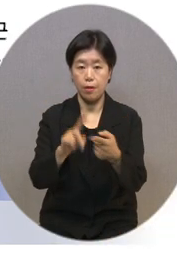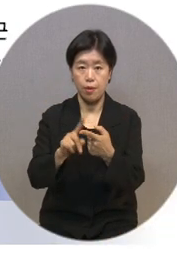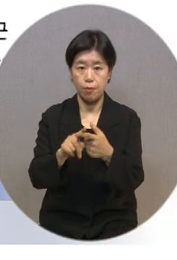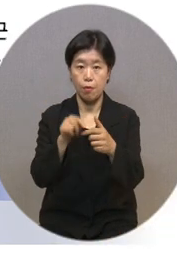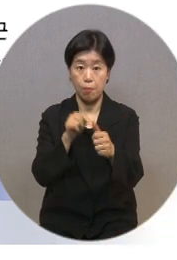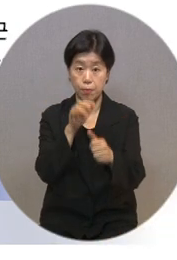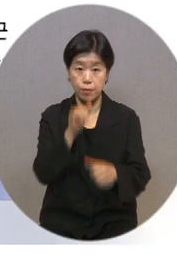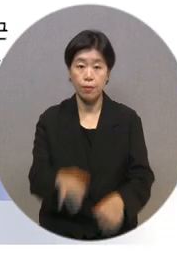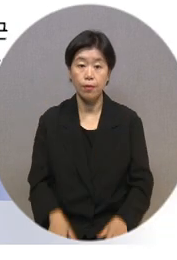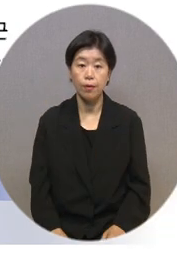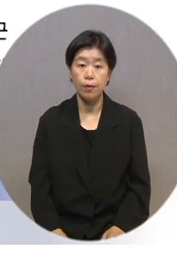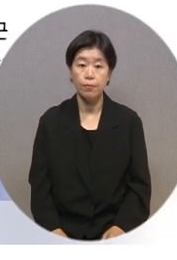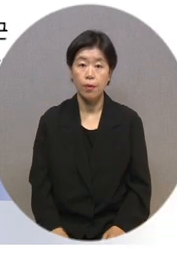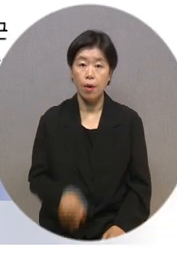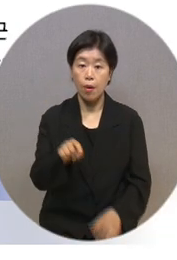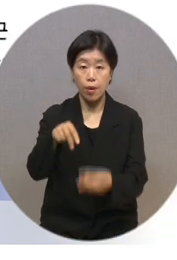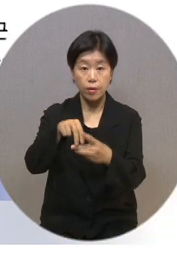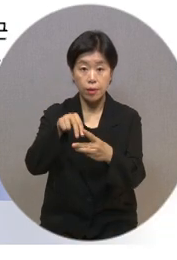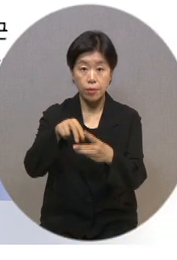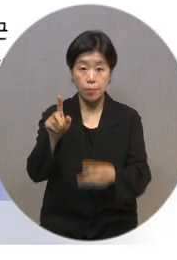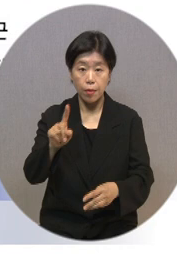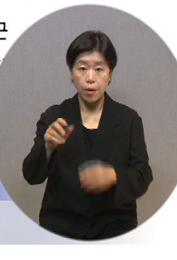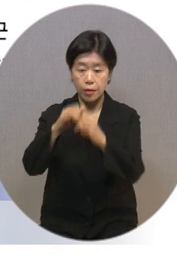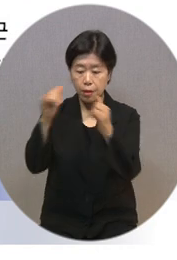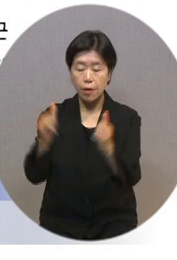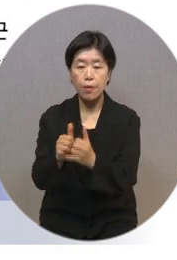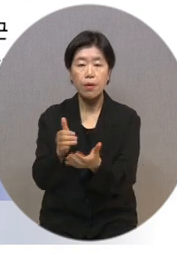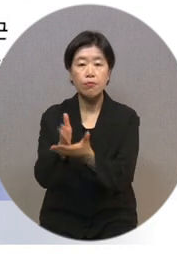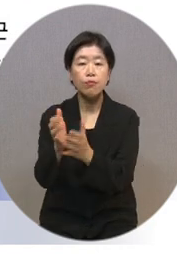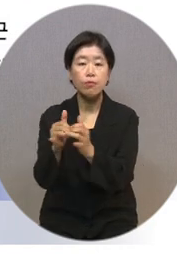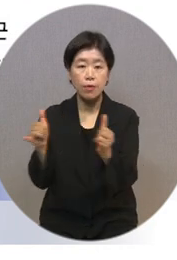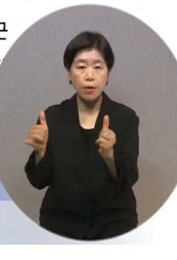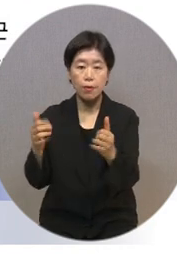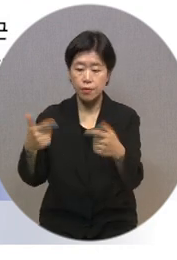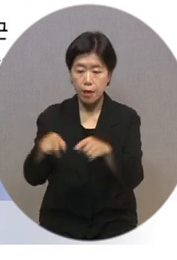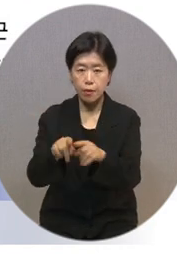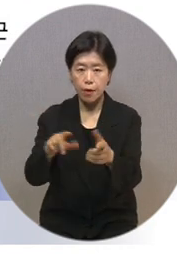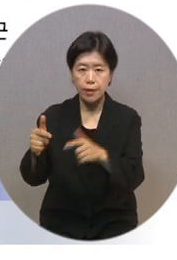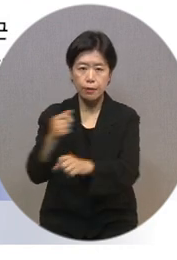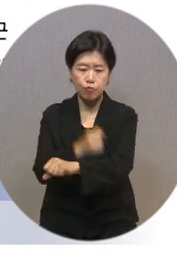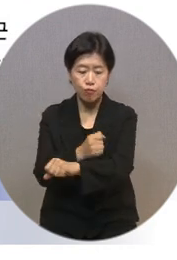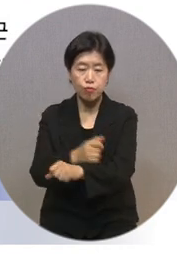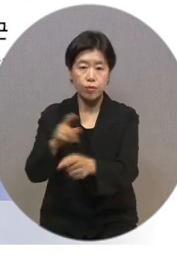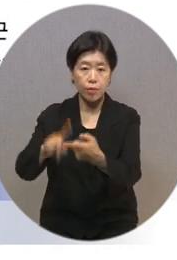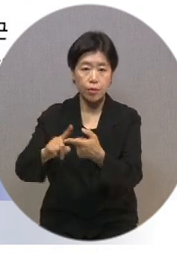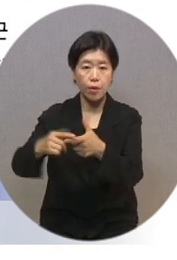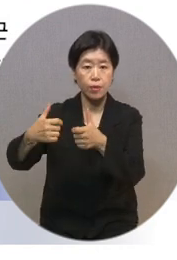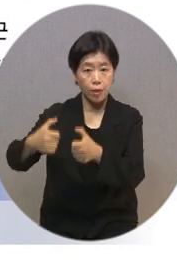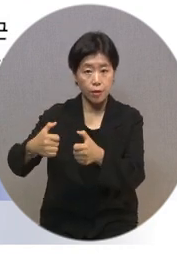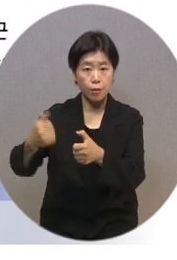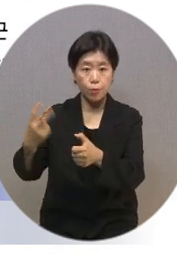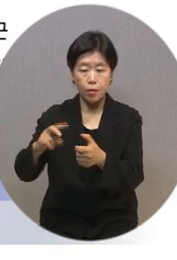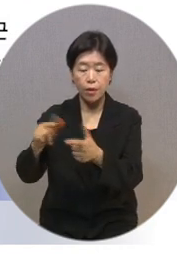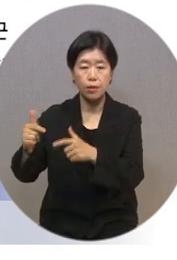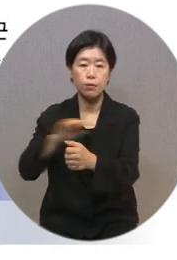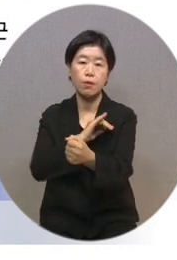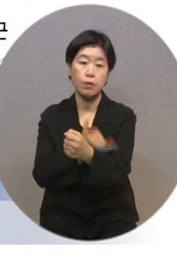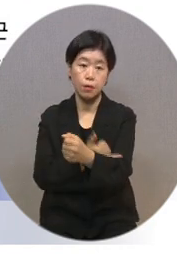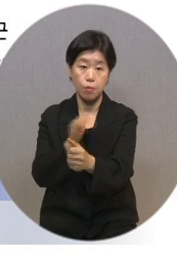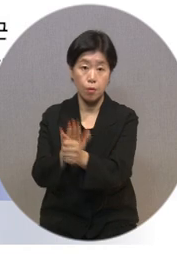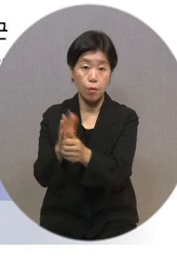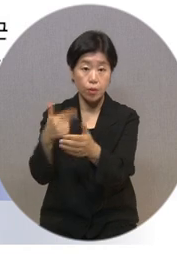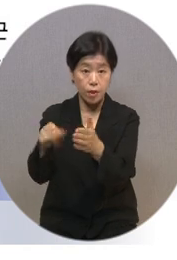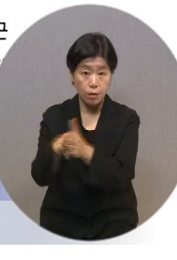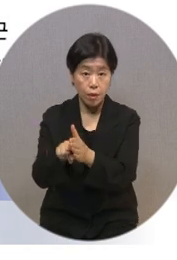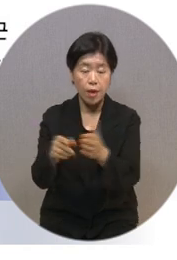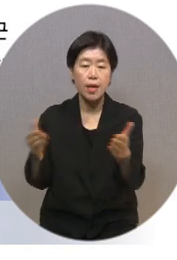권익지원센터는 사회복지 종사자의 권익침해에 대한 상담과 지원 등 사회복지 종사자의 권익보호를 위해 필요한